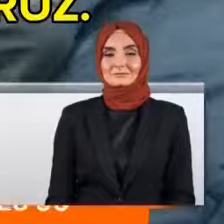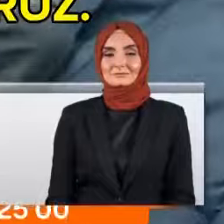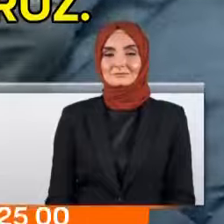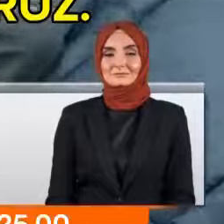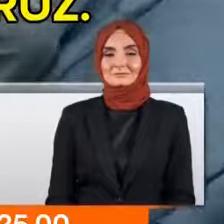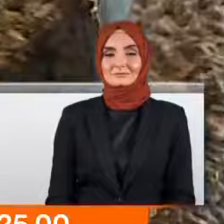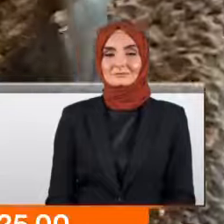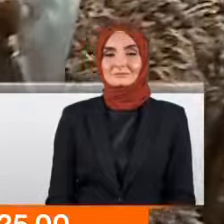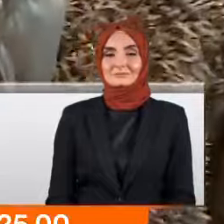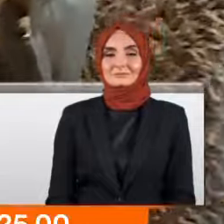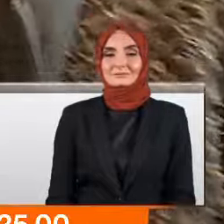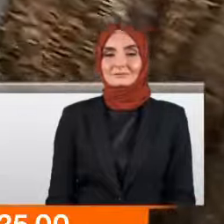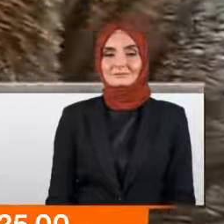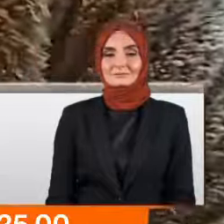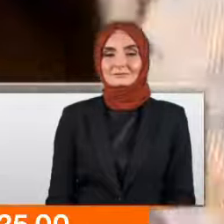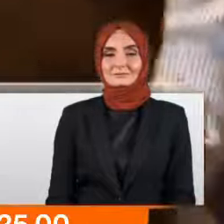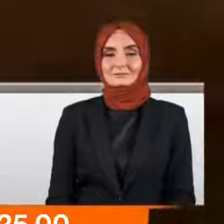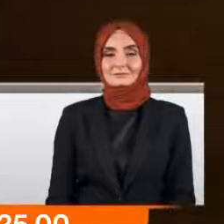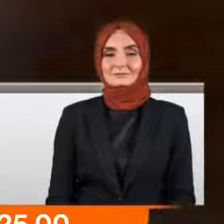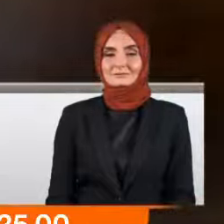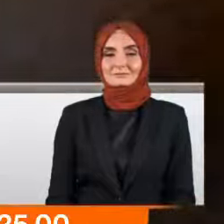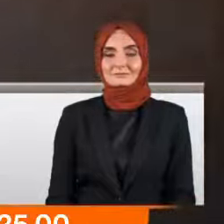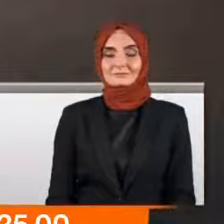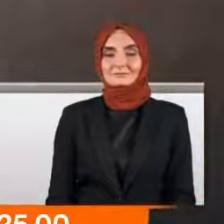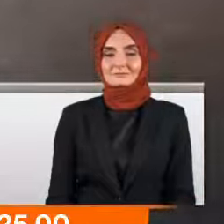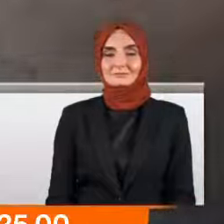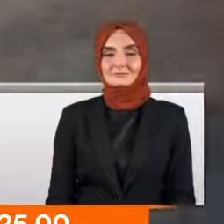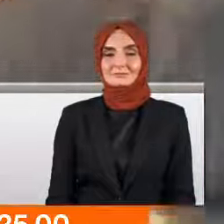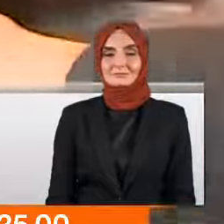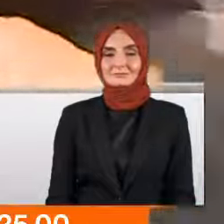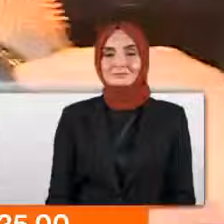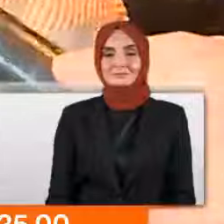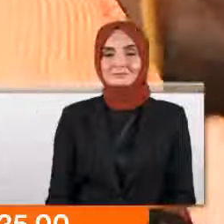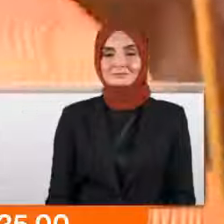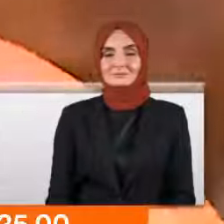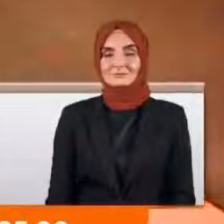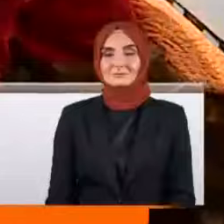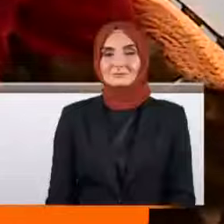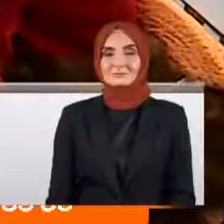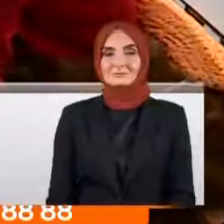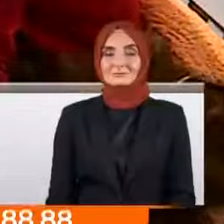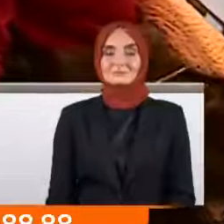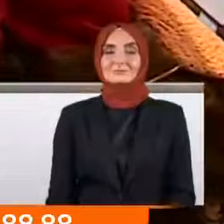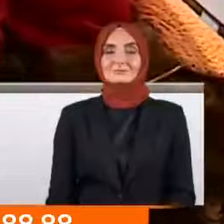kilometrelerce uzaklardan geliyoruz. Her gün genellikle yiyorum burada. Lavaşın arasına balık mantıklı gelmiyor bana. Ben tabağı tercih ettim mesela.